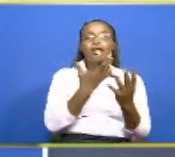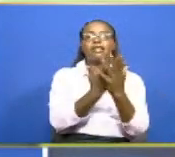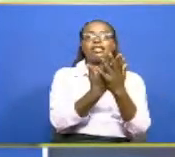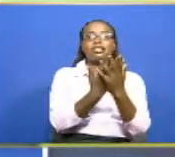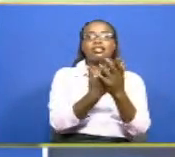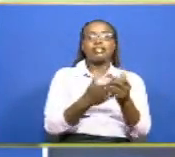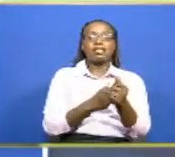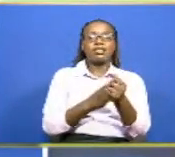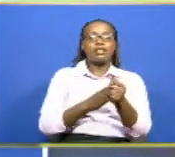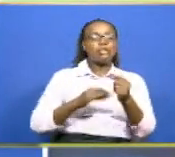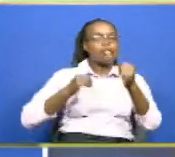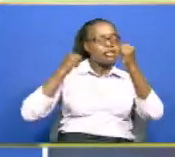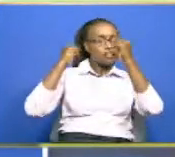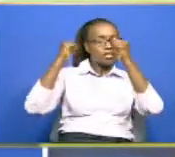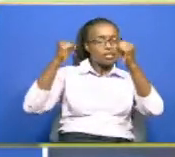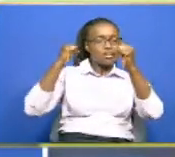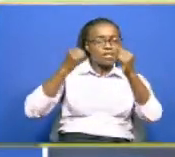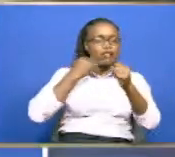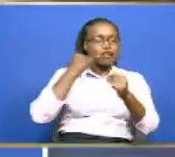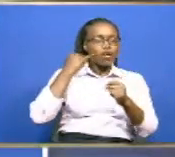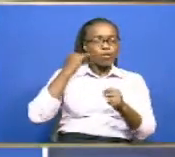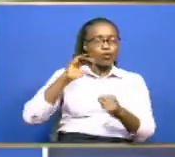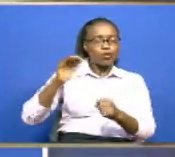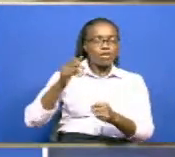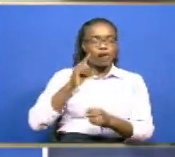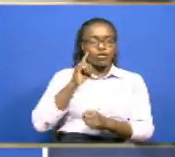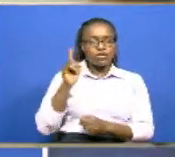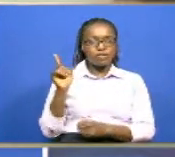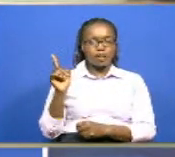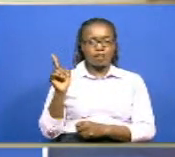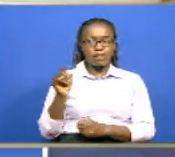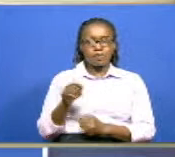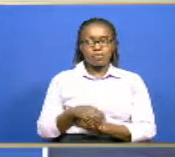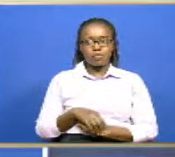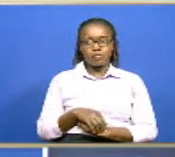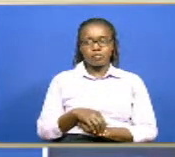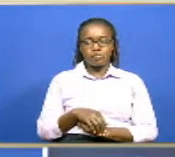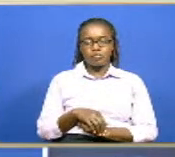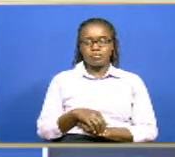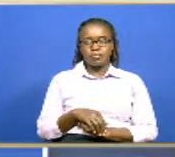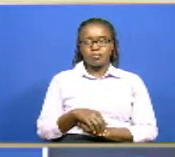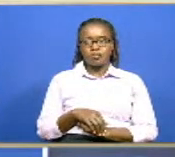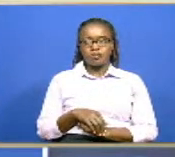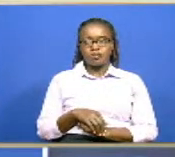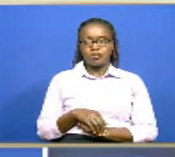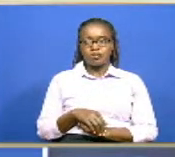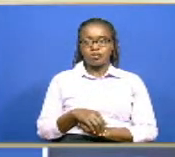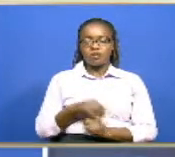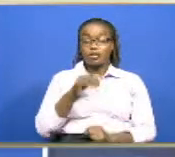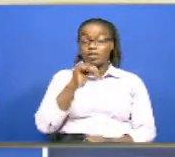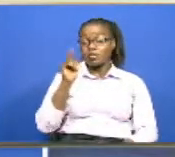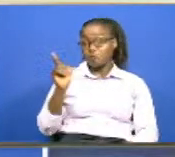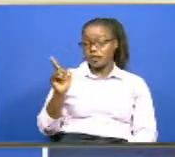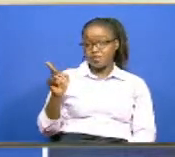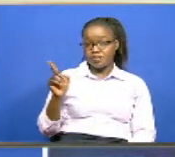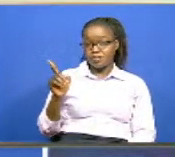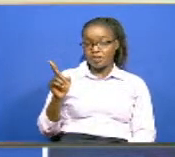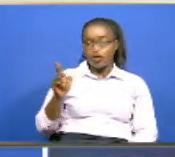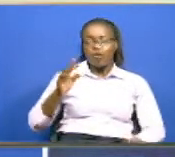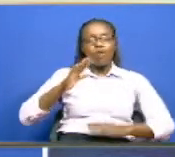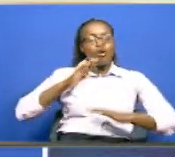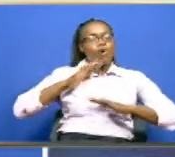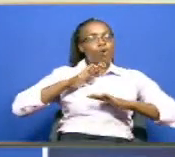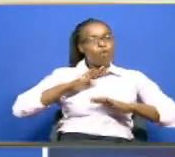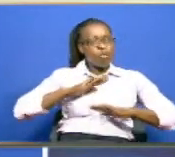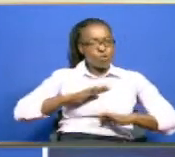kuongoza maandamano mjini Nakuru. Waluke sasa amepata afueni ingawa